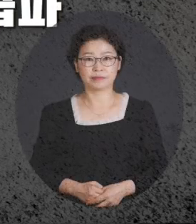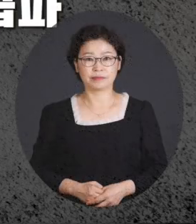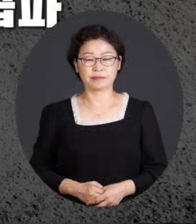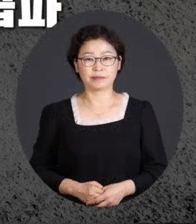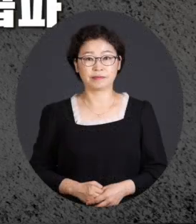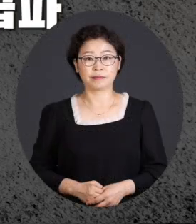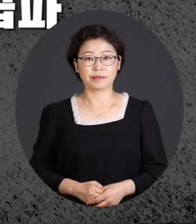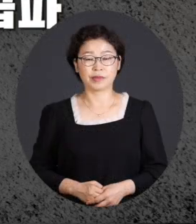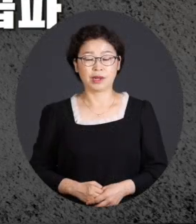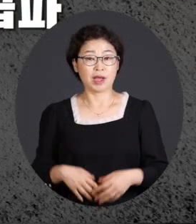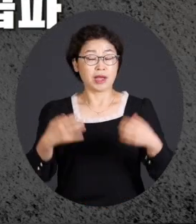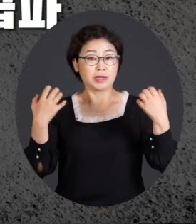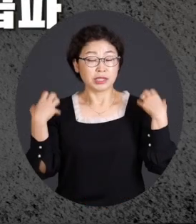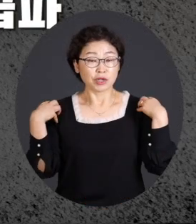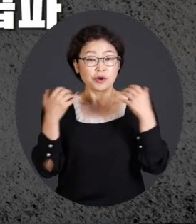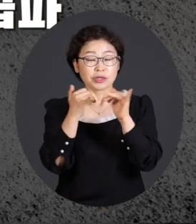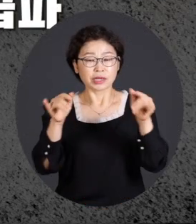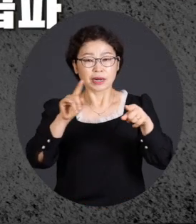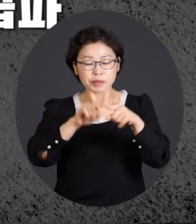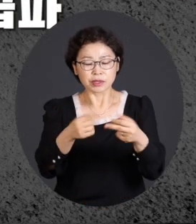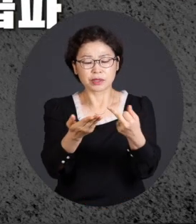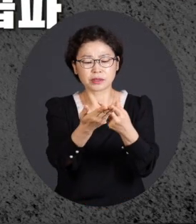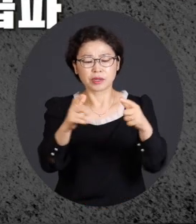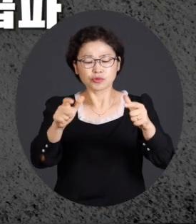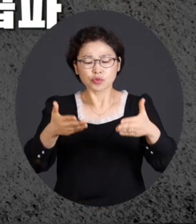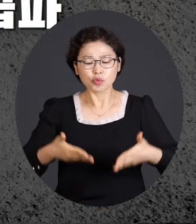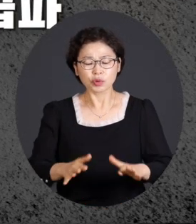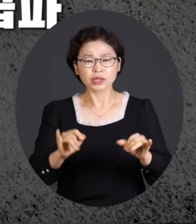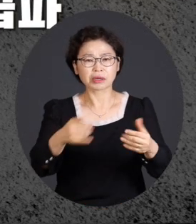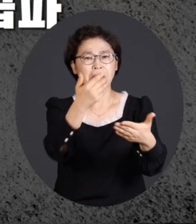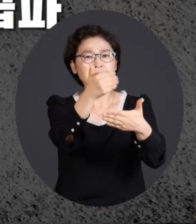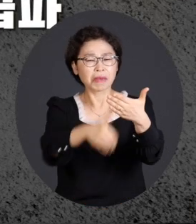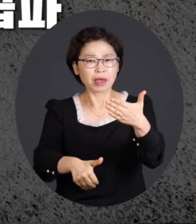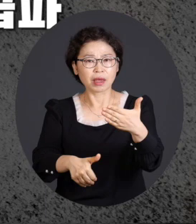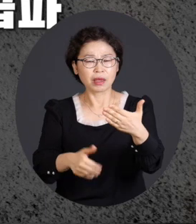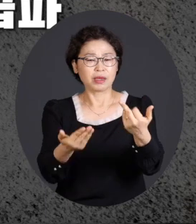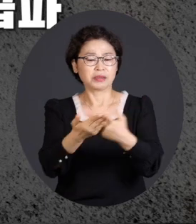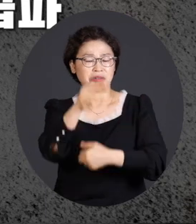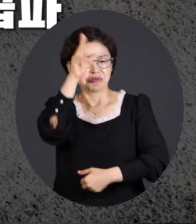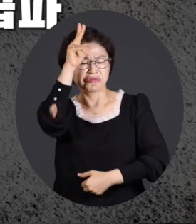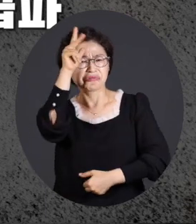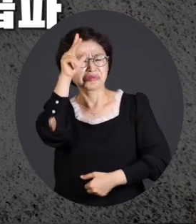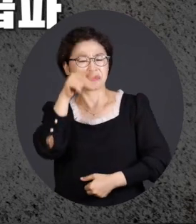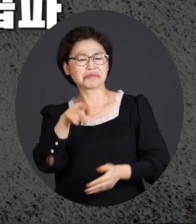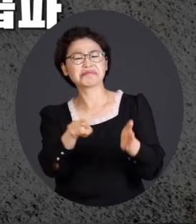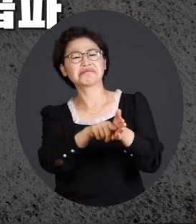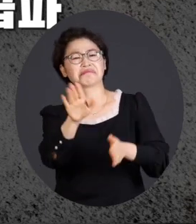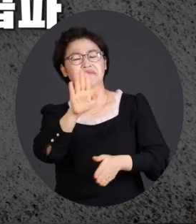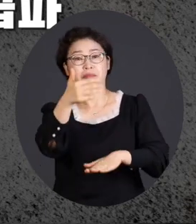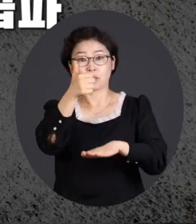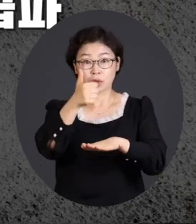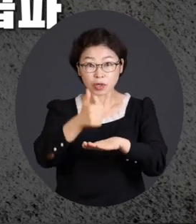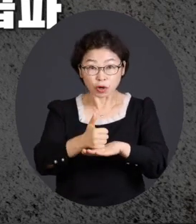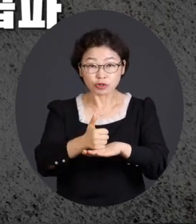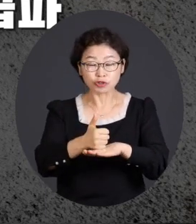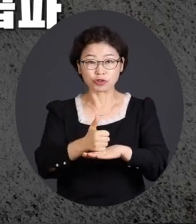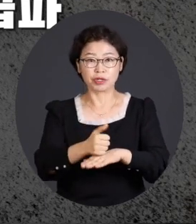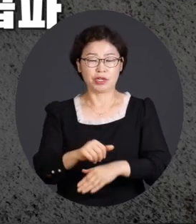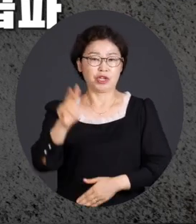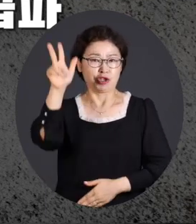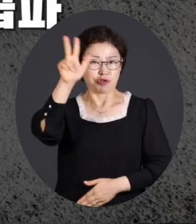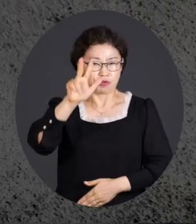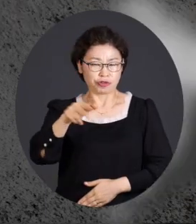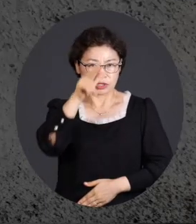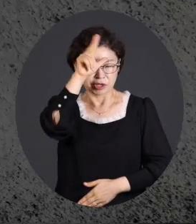주요 관직에 있는 이 제주 사람들을 모두 배제하고요. 제주 경찰도 불신합니다. 결국 본토 경찰